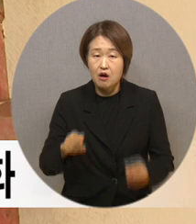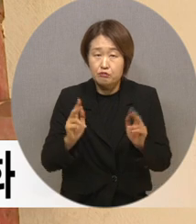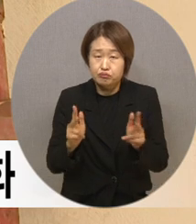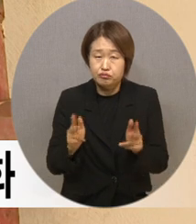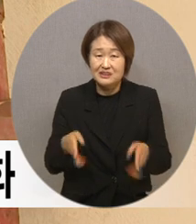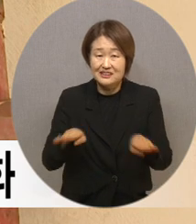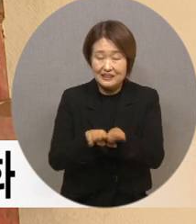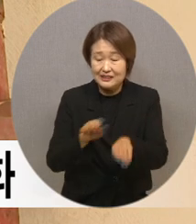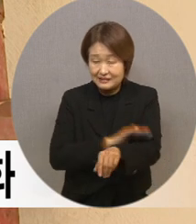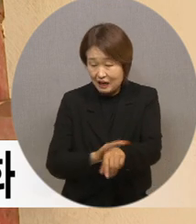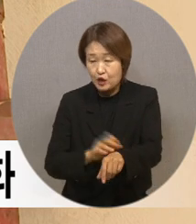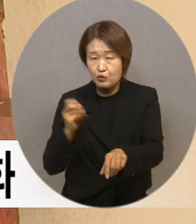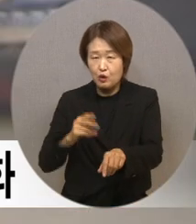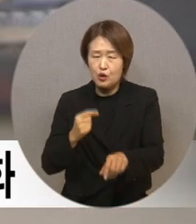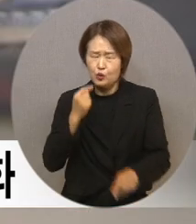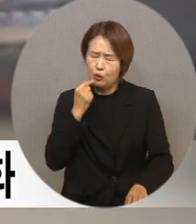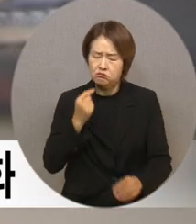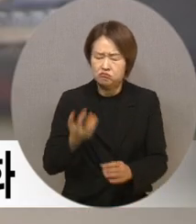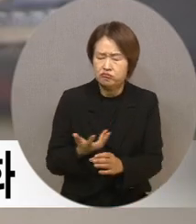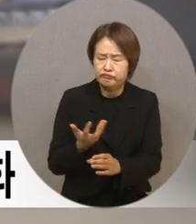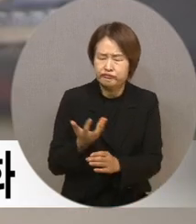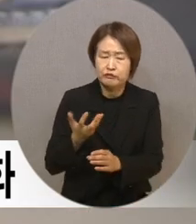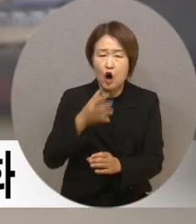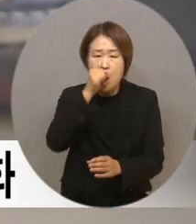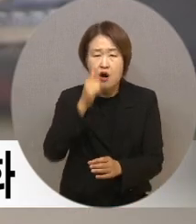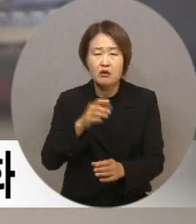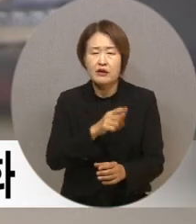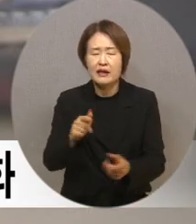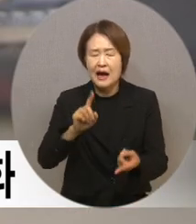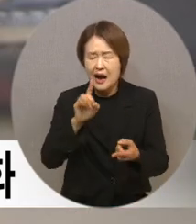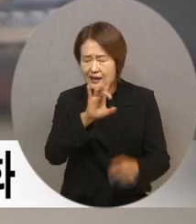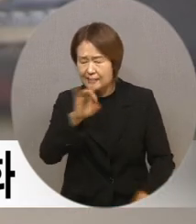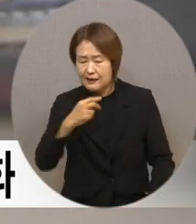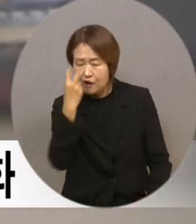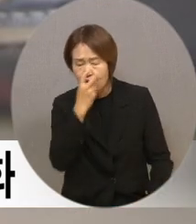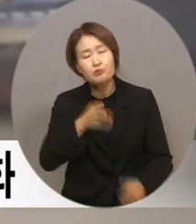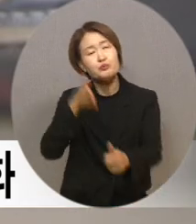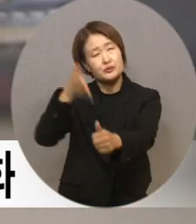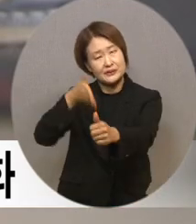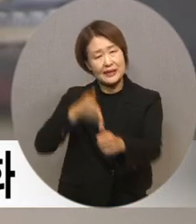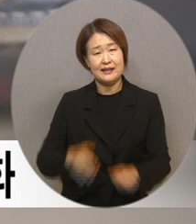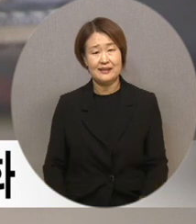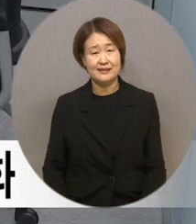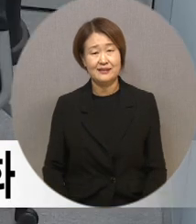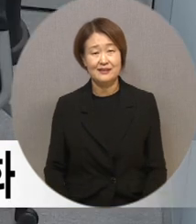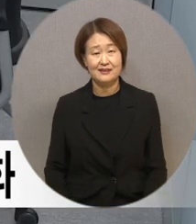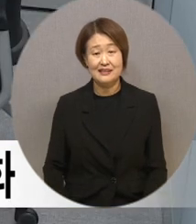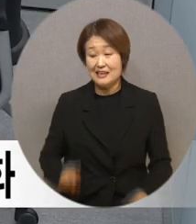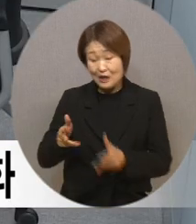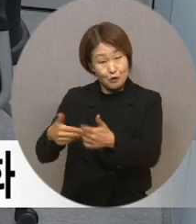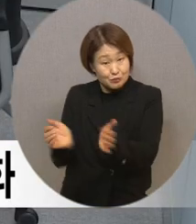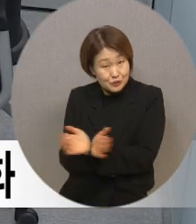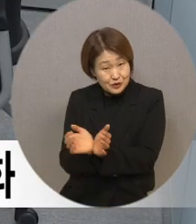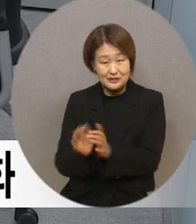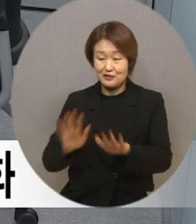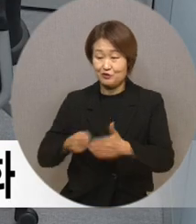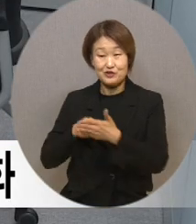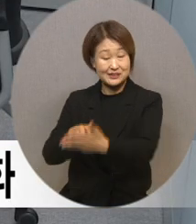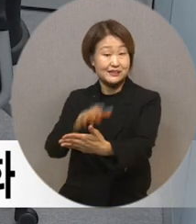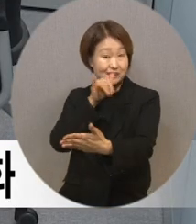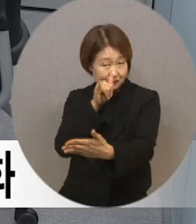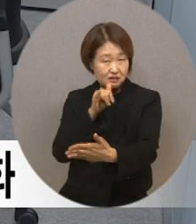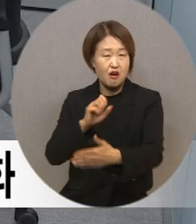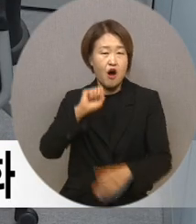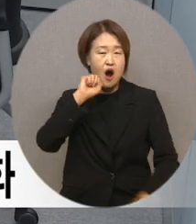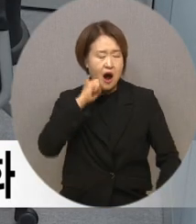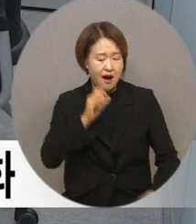일산화탄소 경보기 보급 확대 등 지자체의 관심과 점검을 요청했습니다. 이와 함께 산업부에서 추진 중인